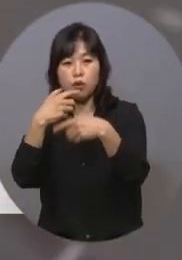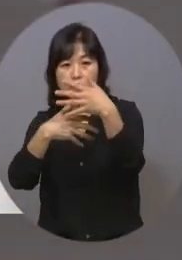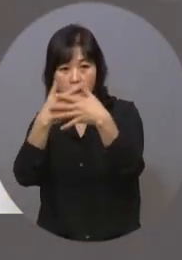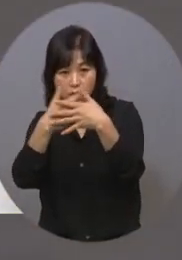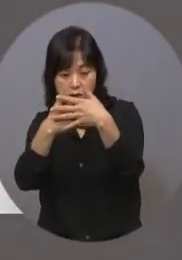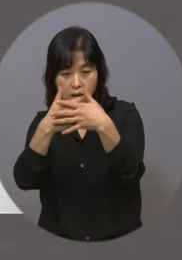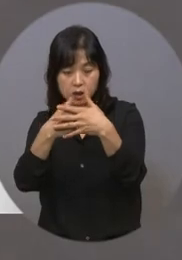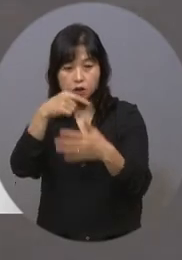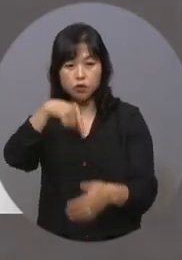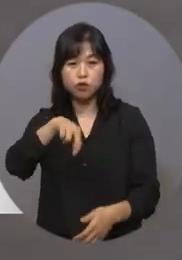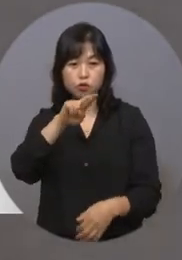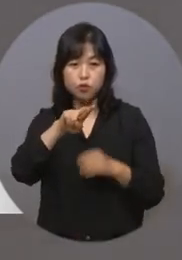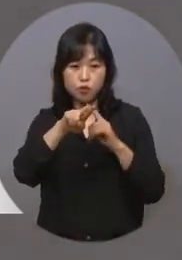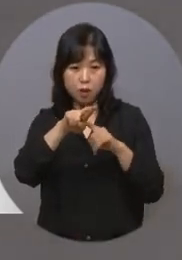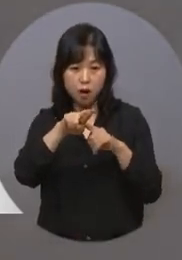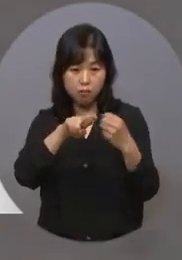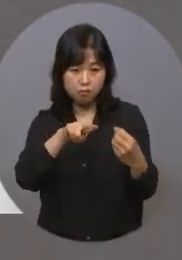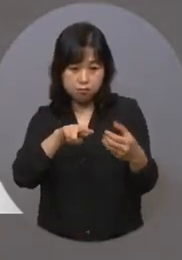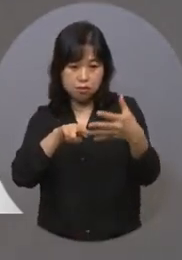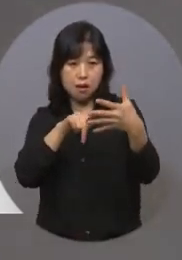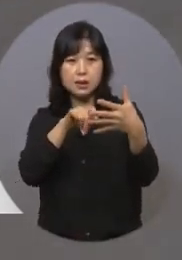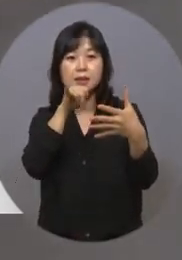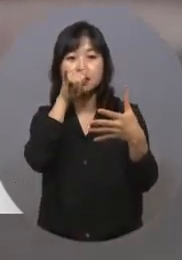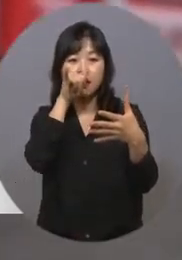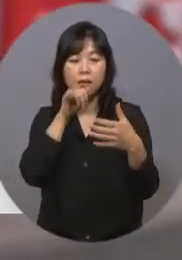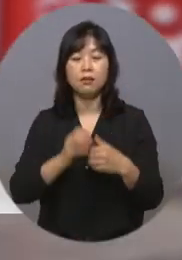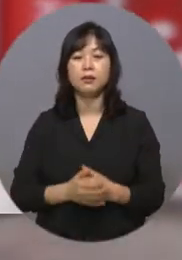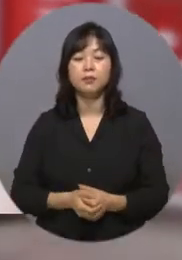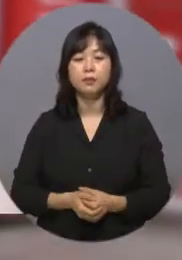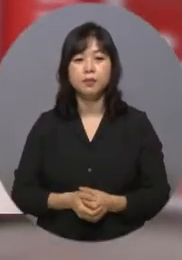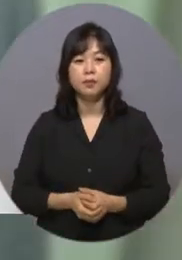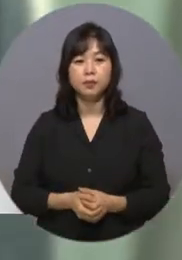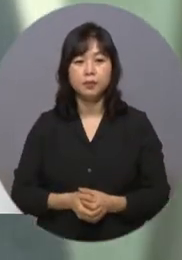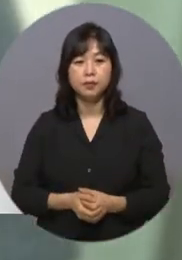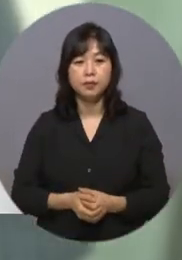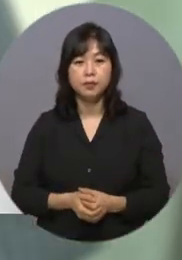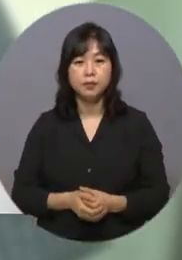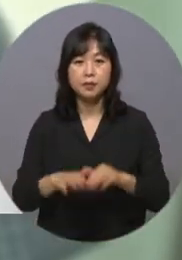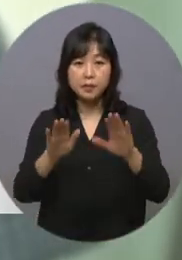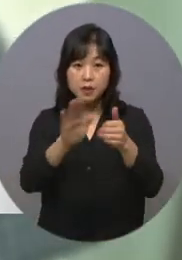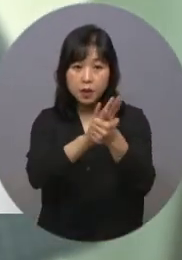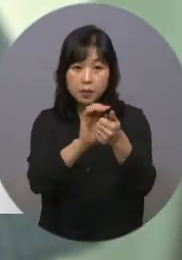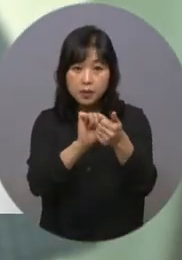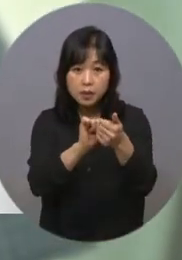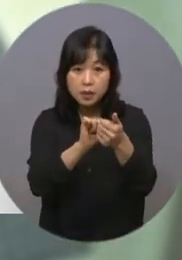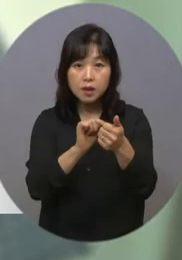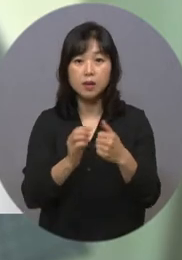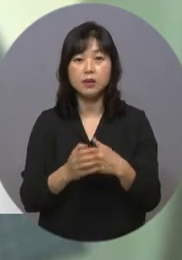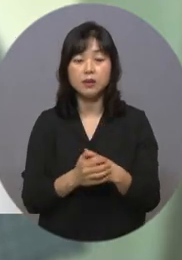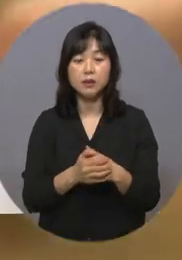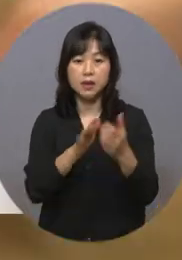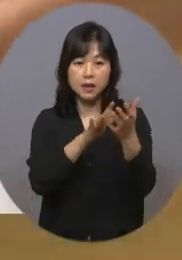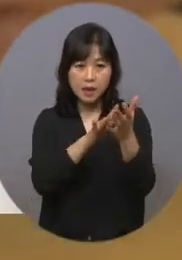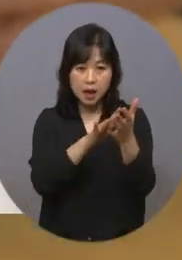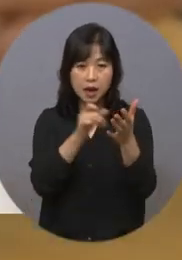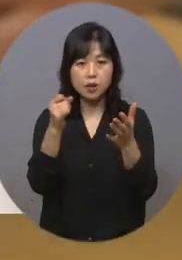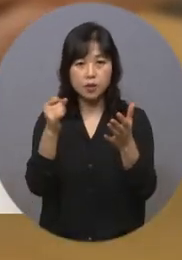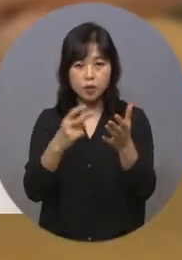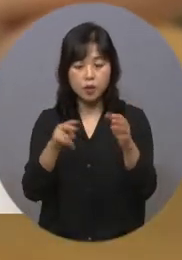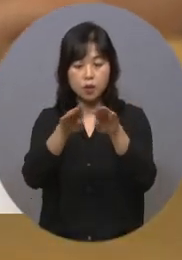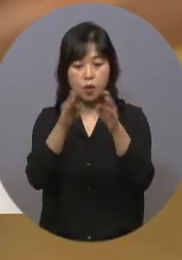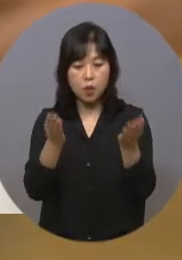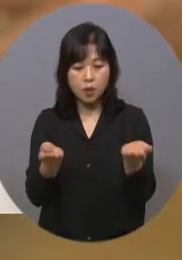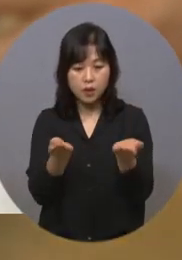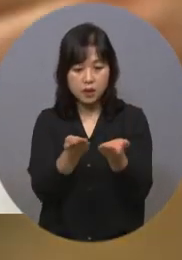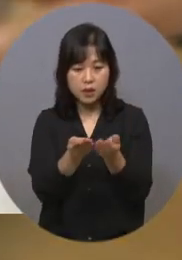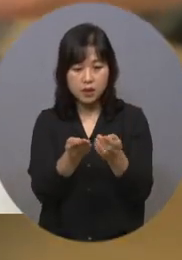위한 단계적 개선의 일환으로 마련됐습니다. 이번 서비스를 통해 의약품의 포장 또는 용기에 부착된